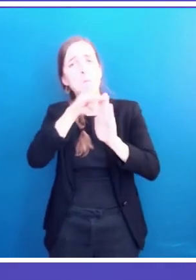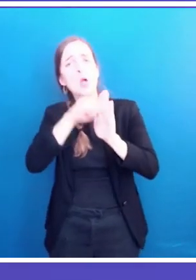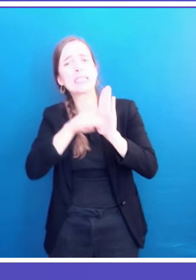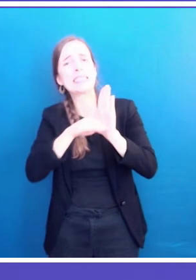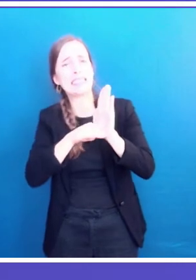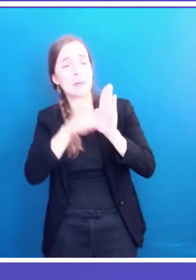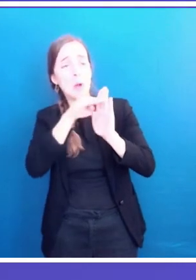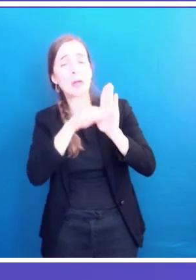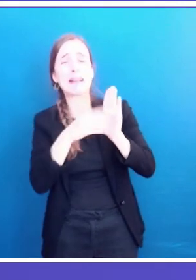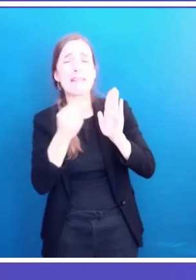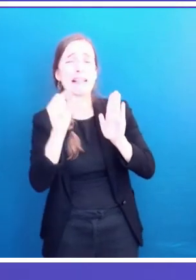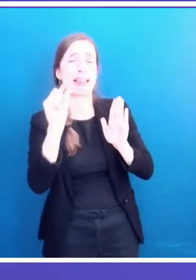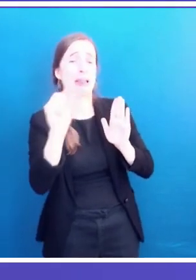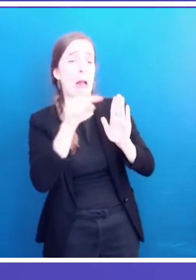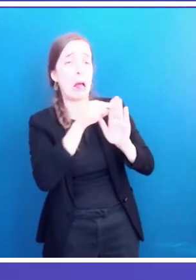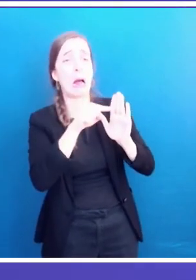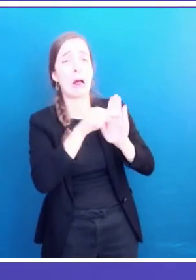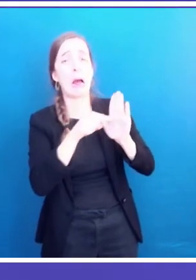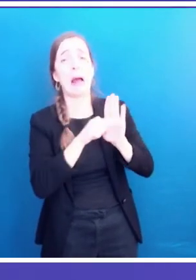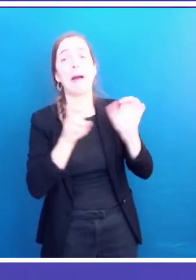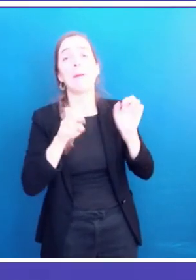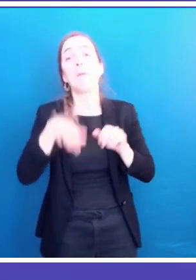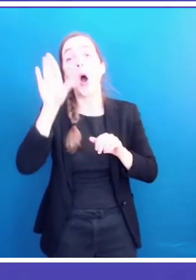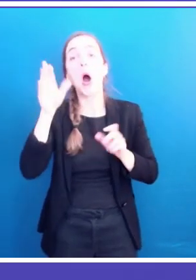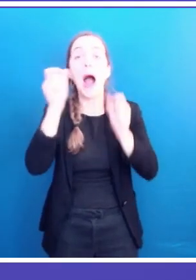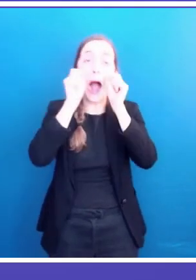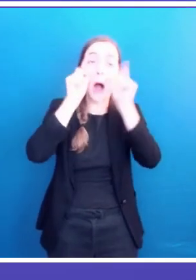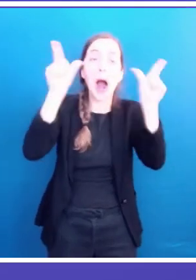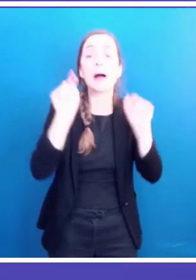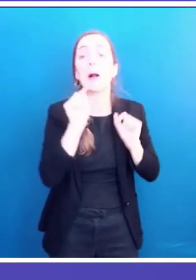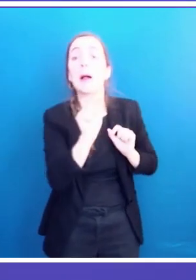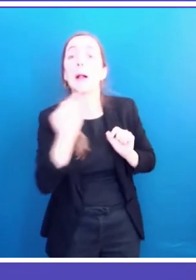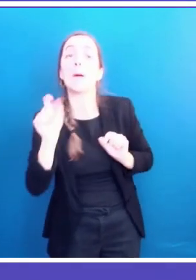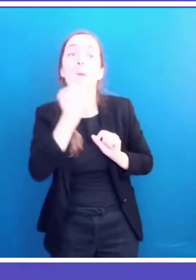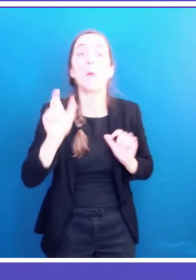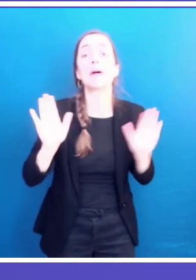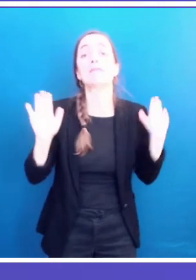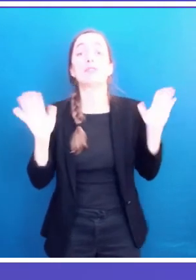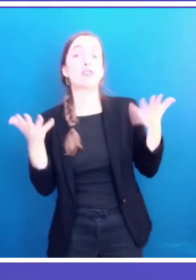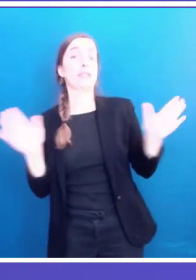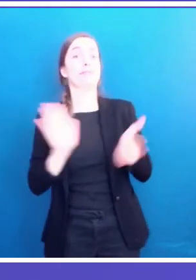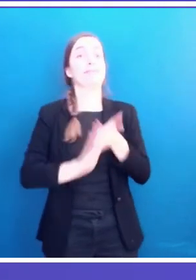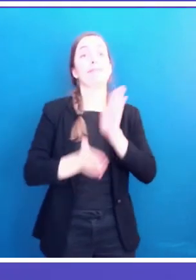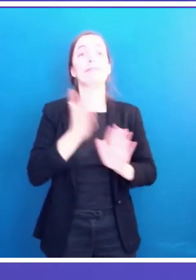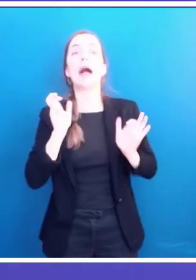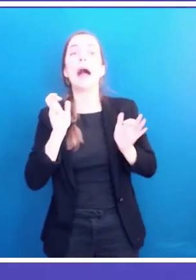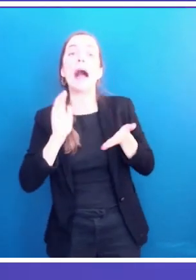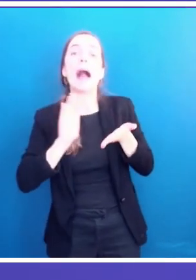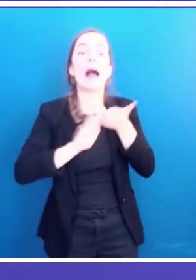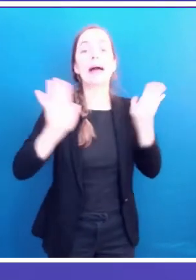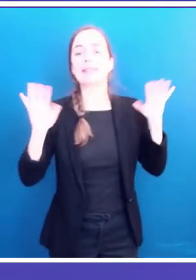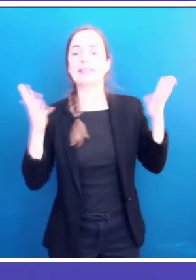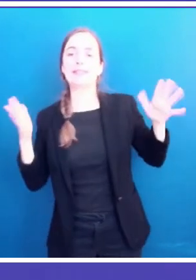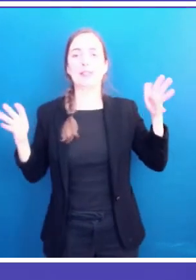ضئيلة جدا. اكتفينا بحملات التوعية لدى المجموعات وتطهير وتعقيم المناطق